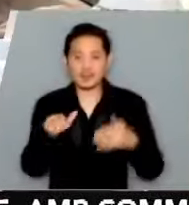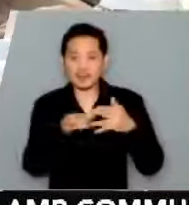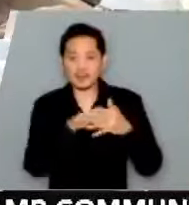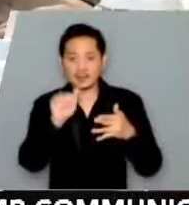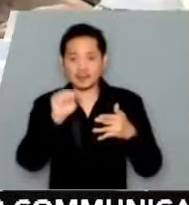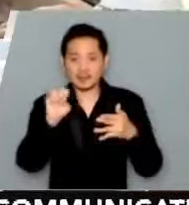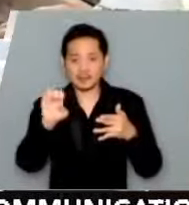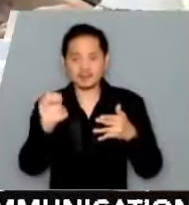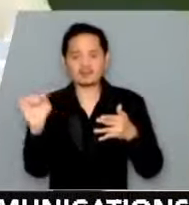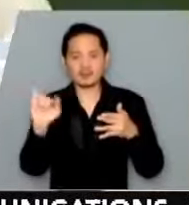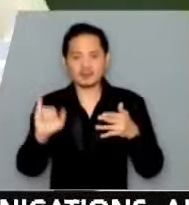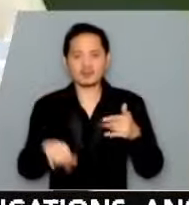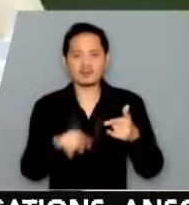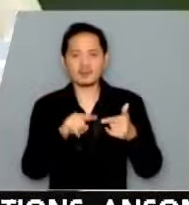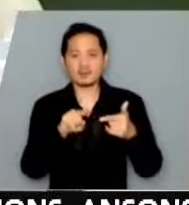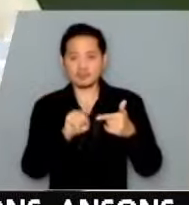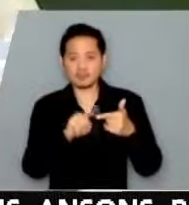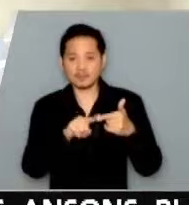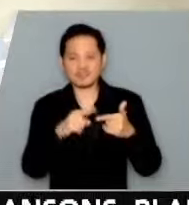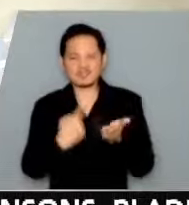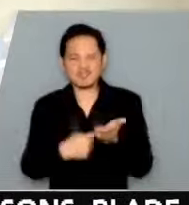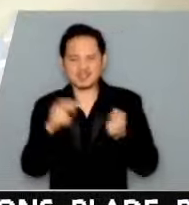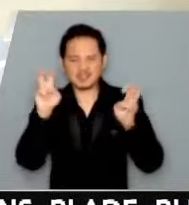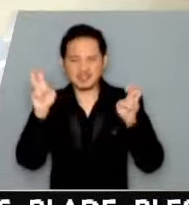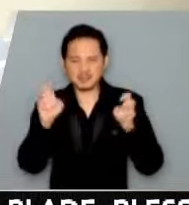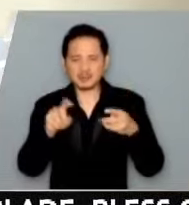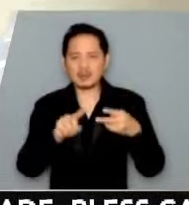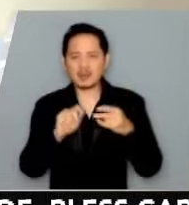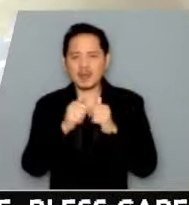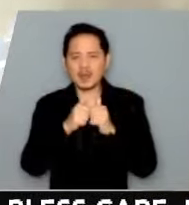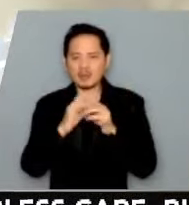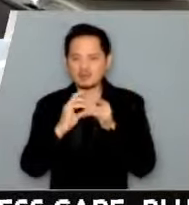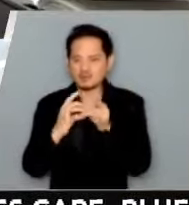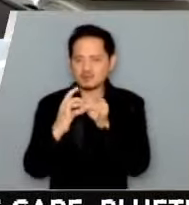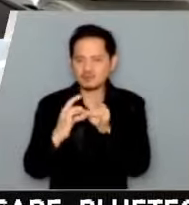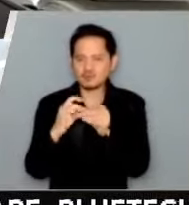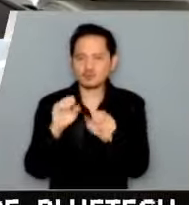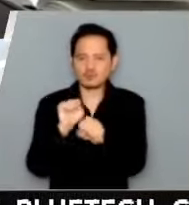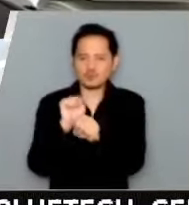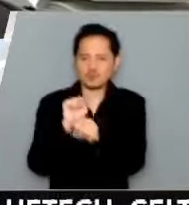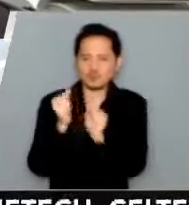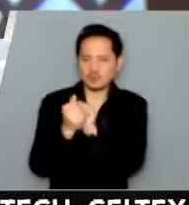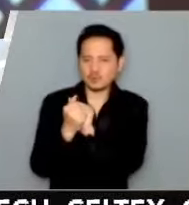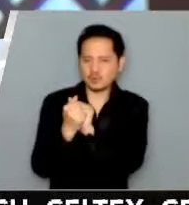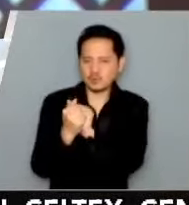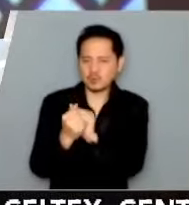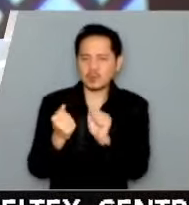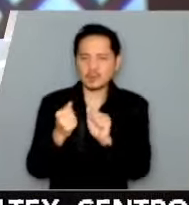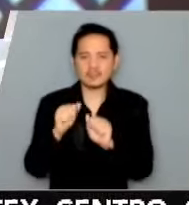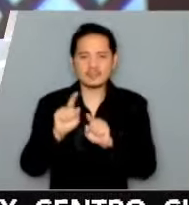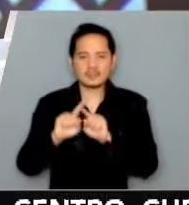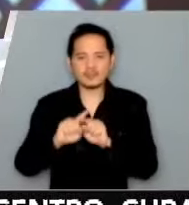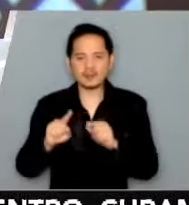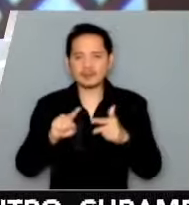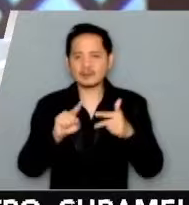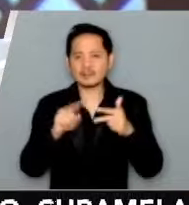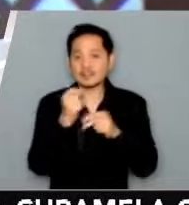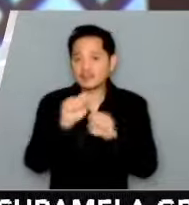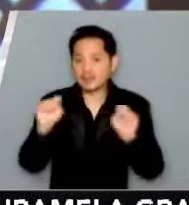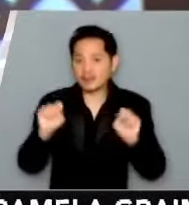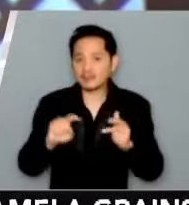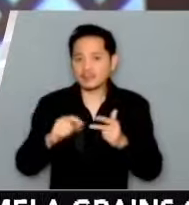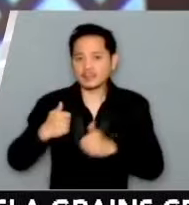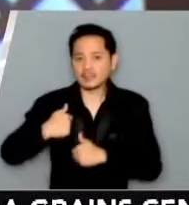ng dalawang leader ang pagpapalakas sa ugnayan ng Pilipinas at Indonesia sa ilang sektor gaya ng security, defense